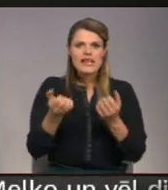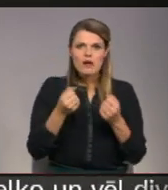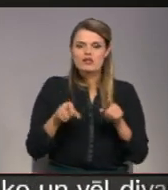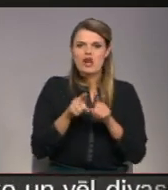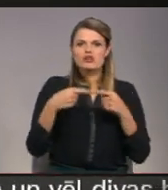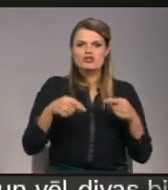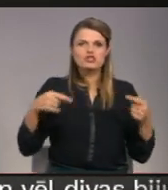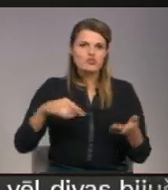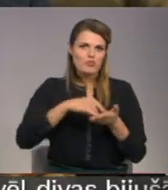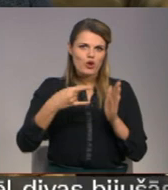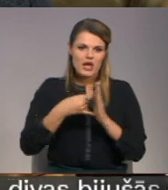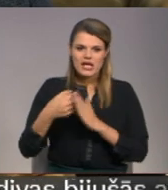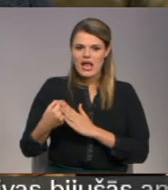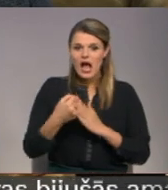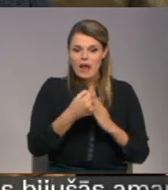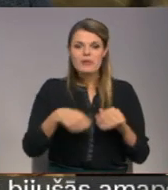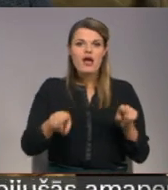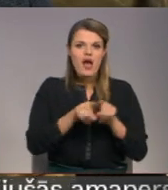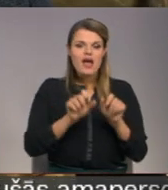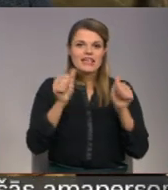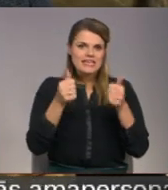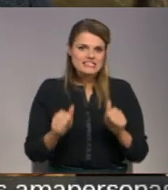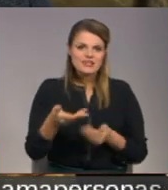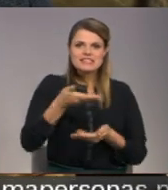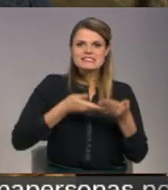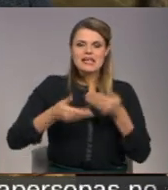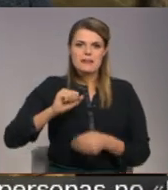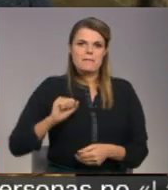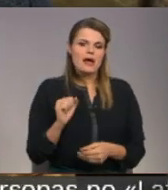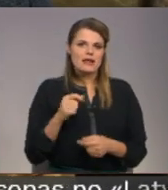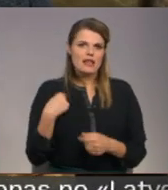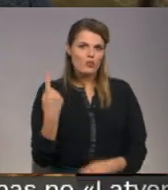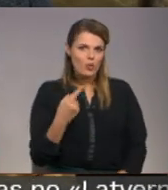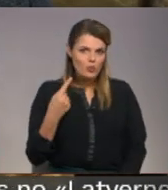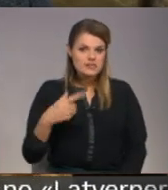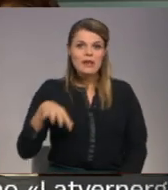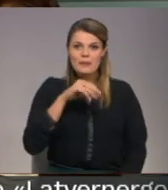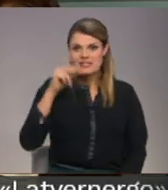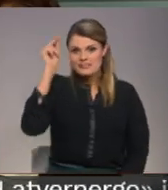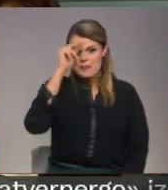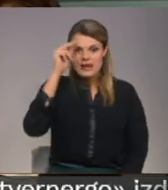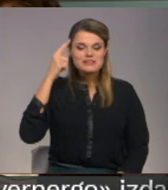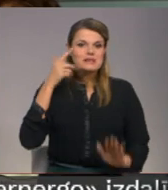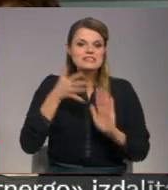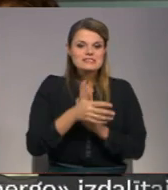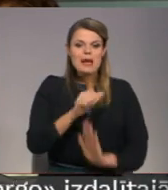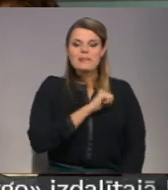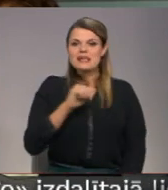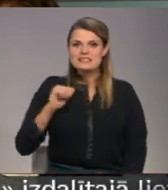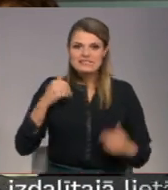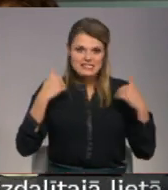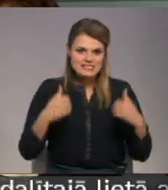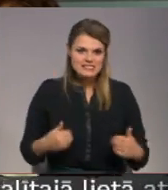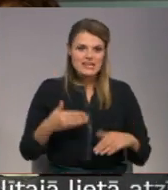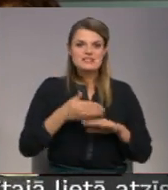arī ar dažādu projektu atbalstu. Tāpat jau izveidot sadarbības partneru lokus. Mēs mācīsimies saprast sevi starp